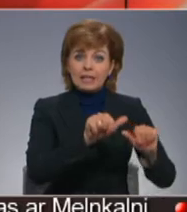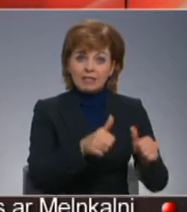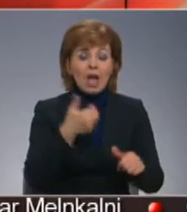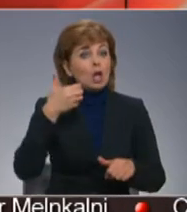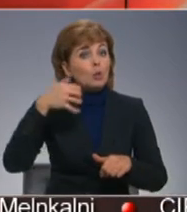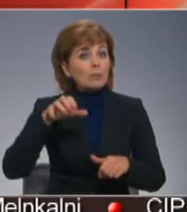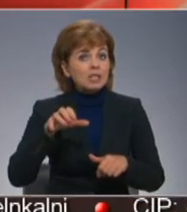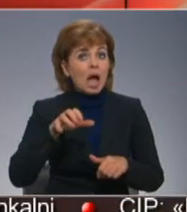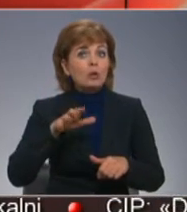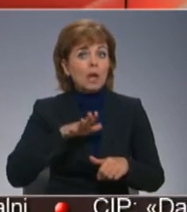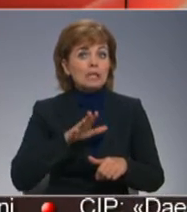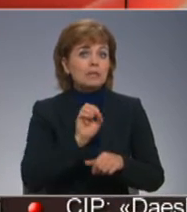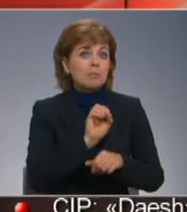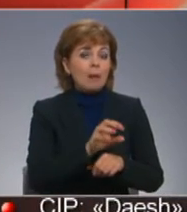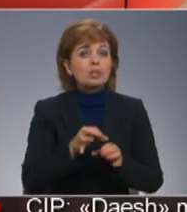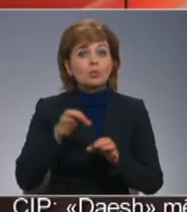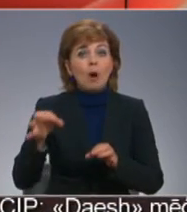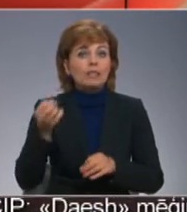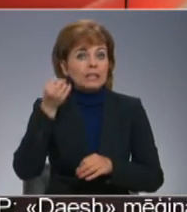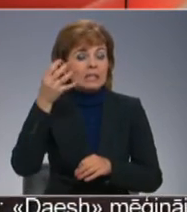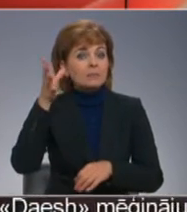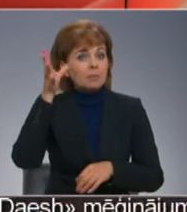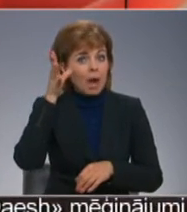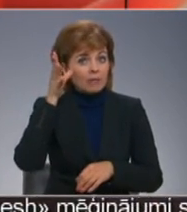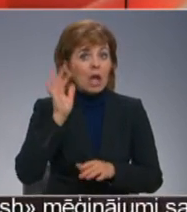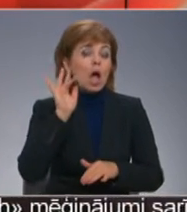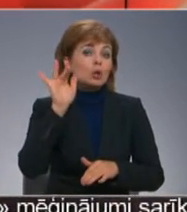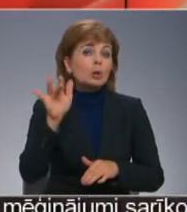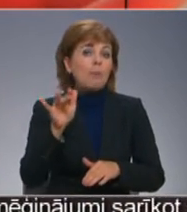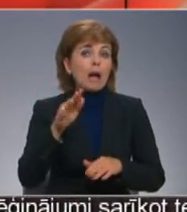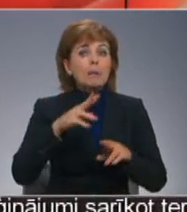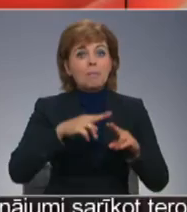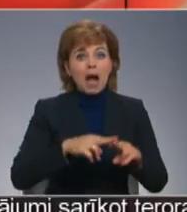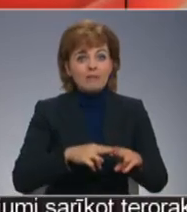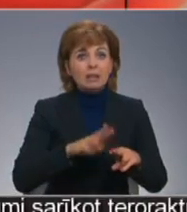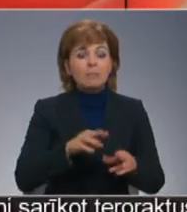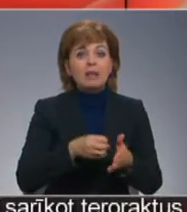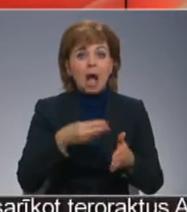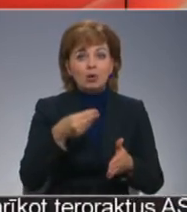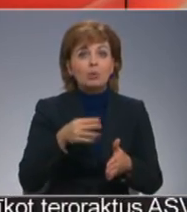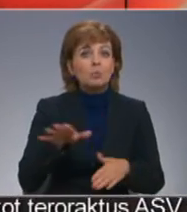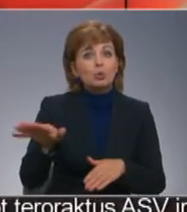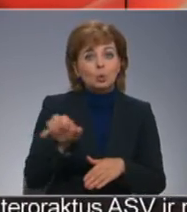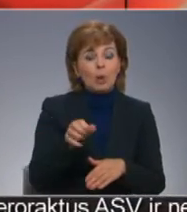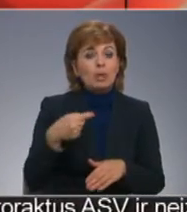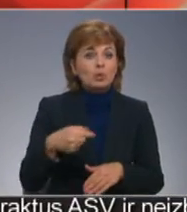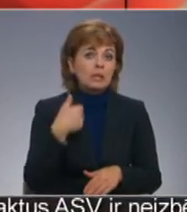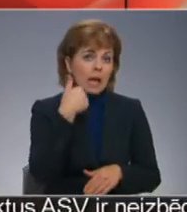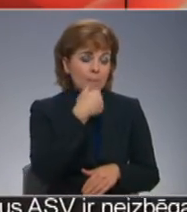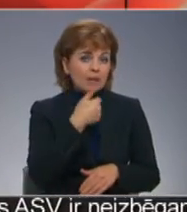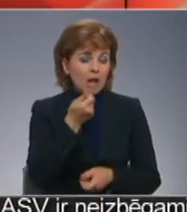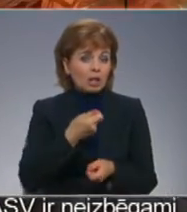pamest novada izglītības pārvaldē, kurai turpmāk māja vieta par dārgu naudu tiks nomāta no privāta uzņēmēja. Tematam turpina seko TV